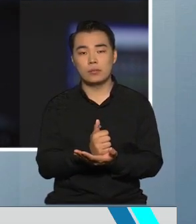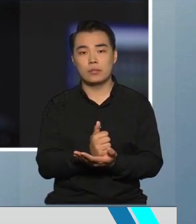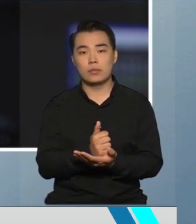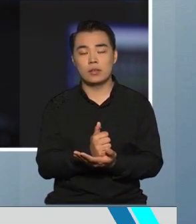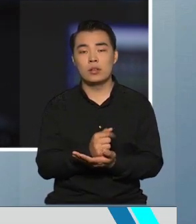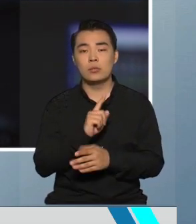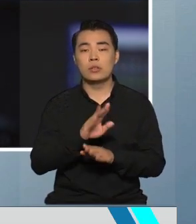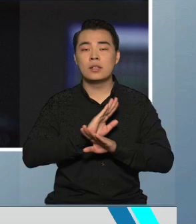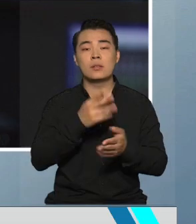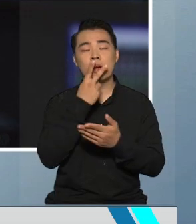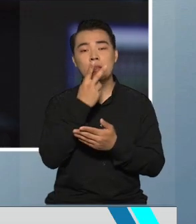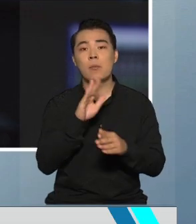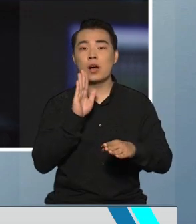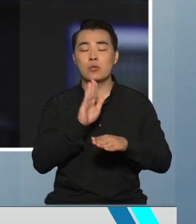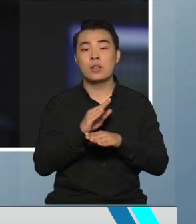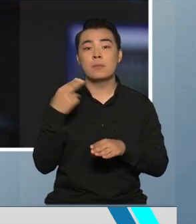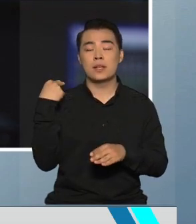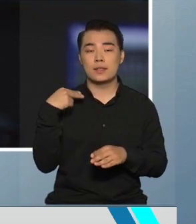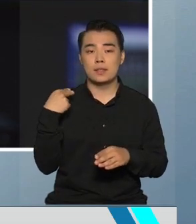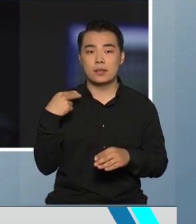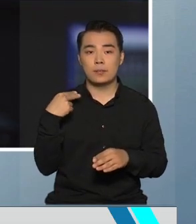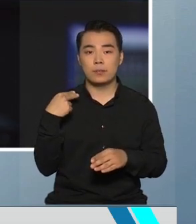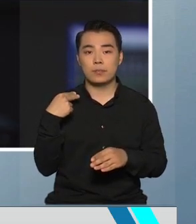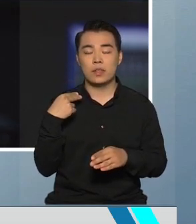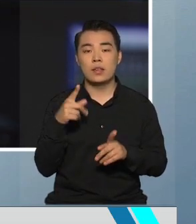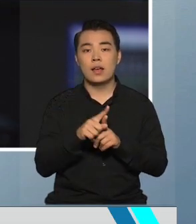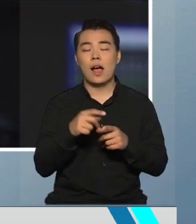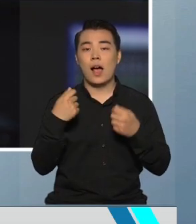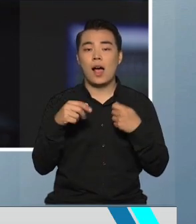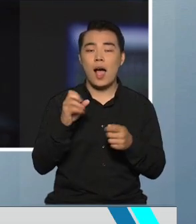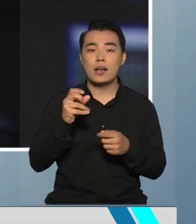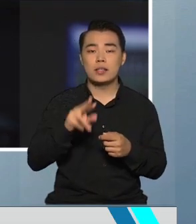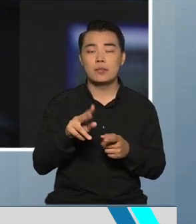Ну, несмотря на поручение президента акционерам